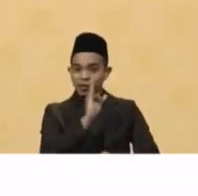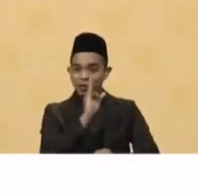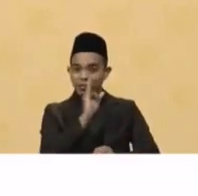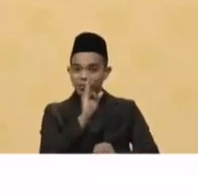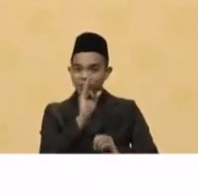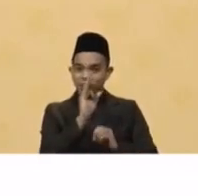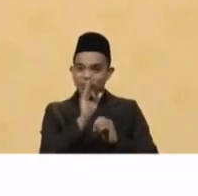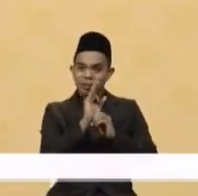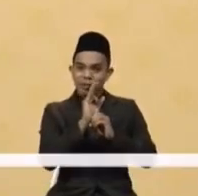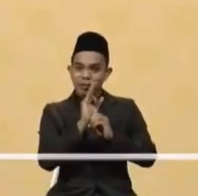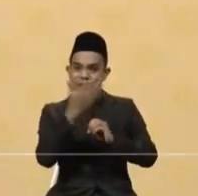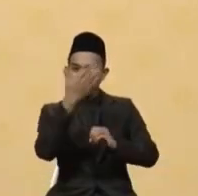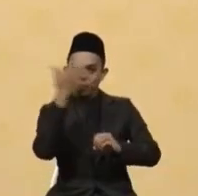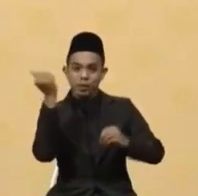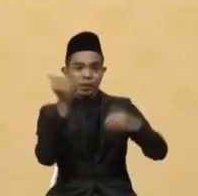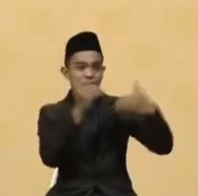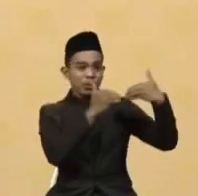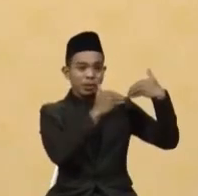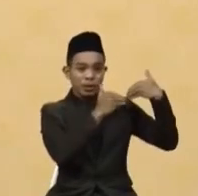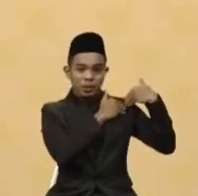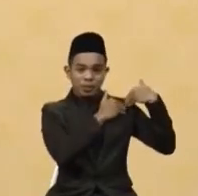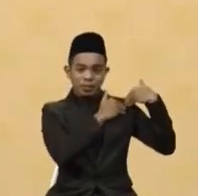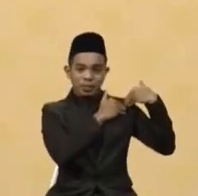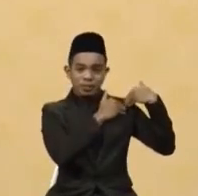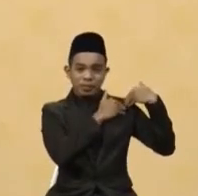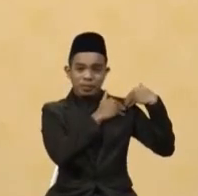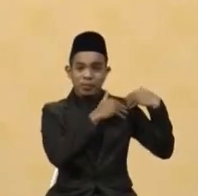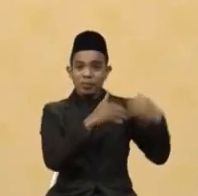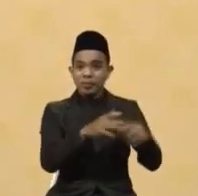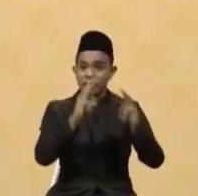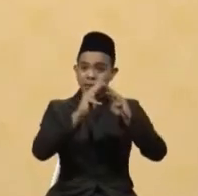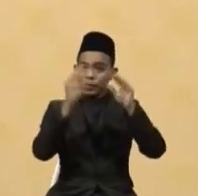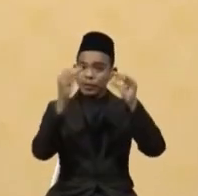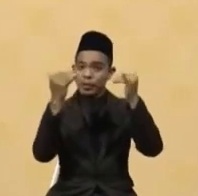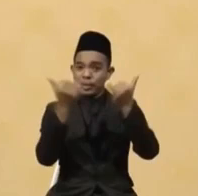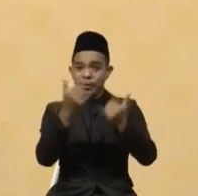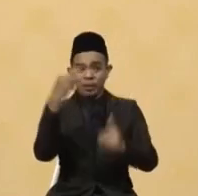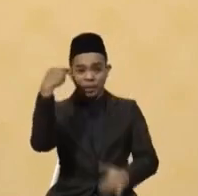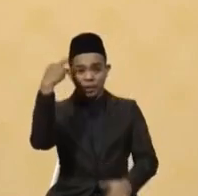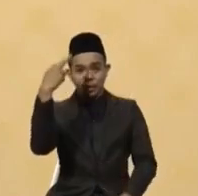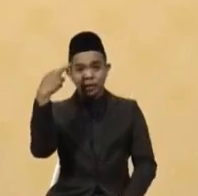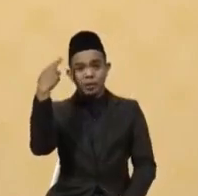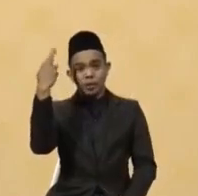Baginda bertitah sempena sambutan Maulidur Rasul peringkat kebangsaan.